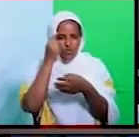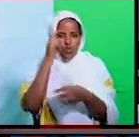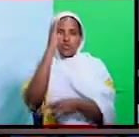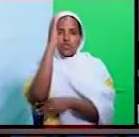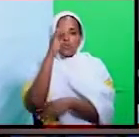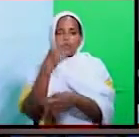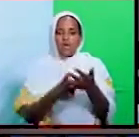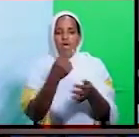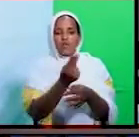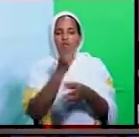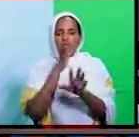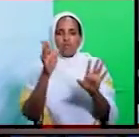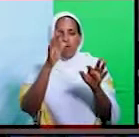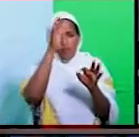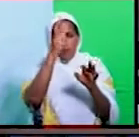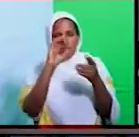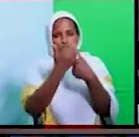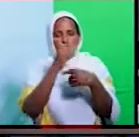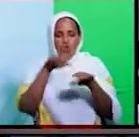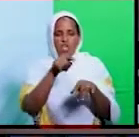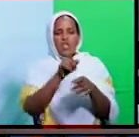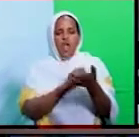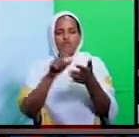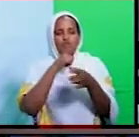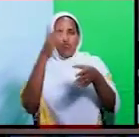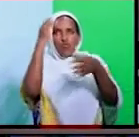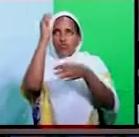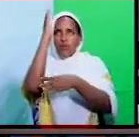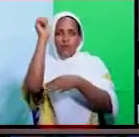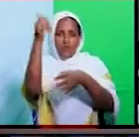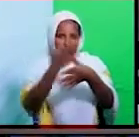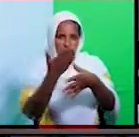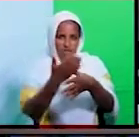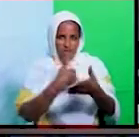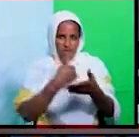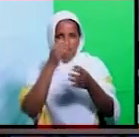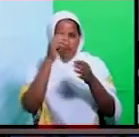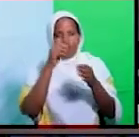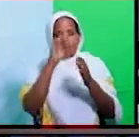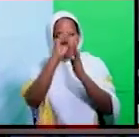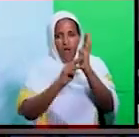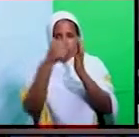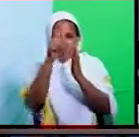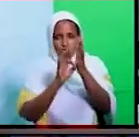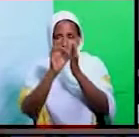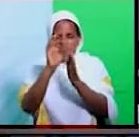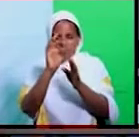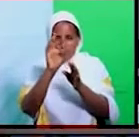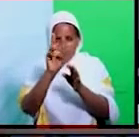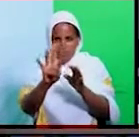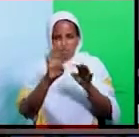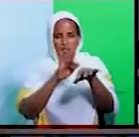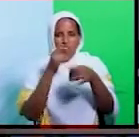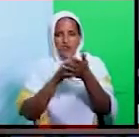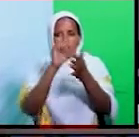እንዲነግረን እንዲመራን መጸለይ ያስፈልጋል። ለዚህ ነው በክርስቲያናችን ወንጌል ከመነበቡ በፊት ጸልዩ አንተ